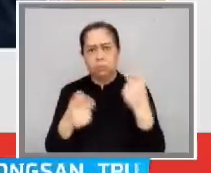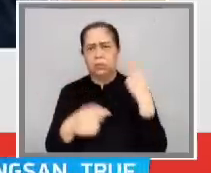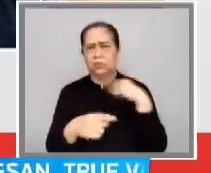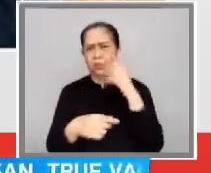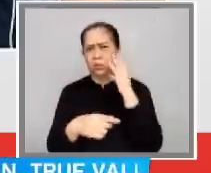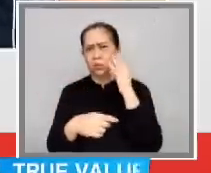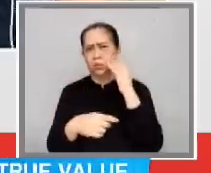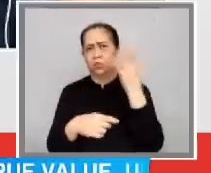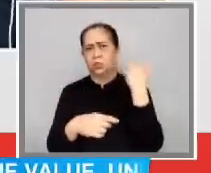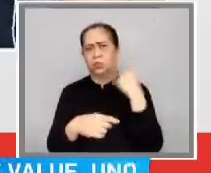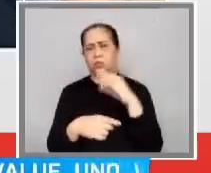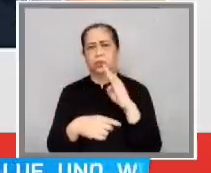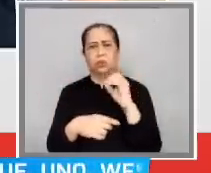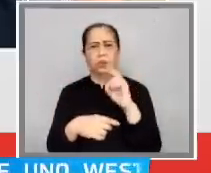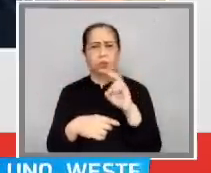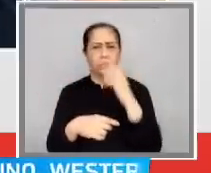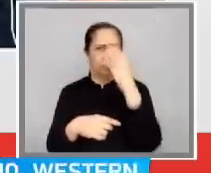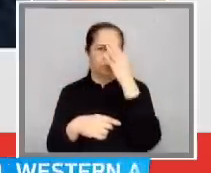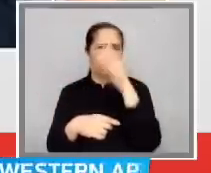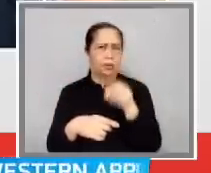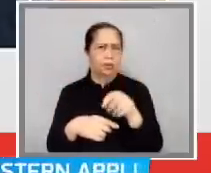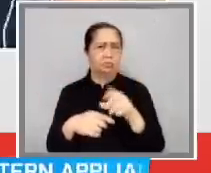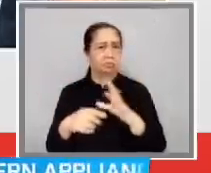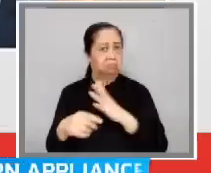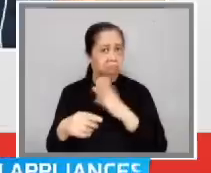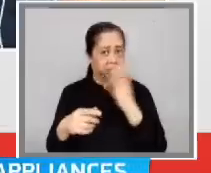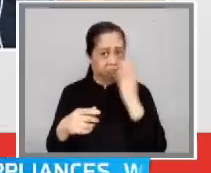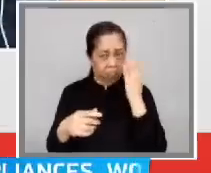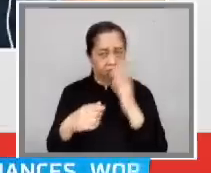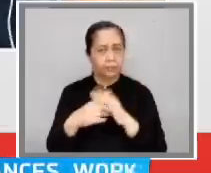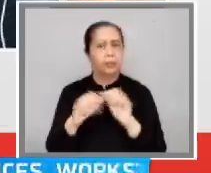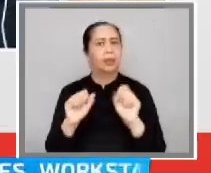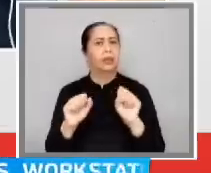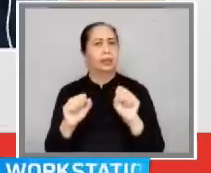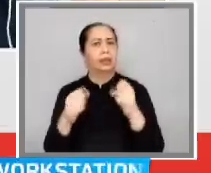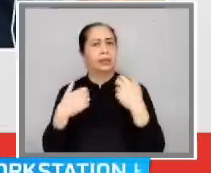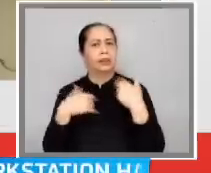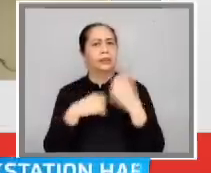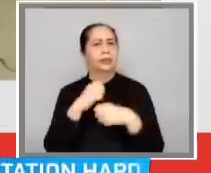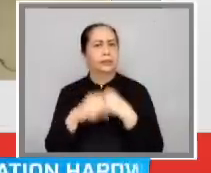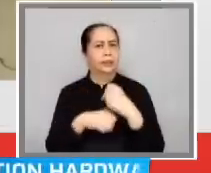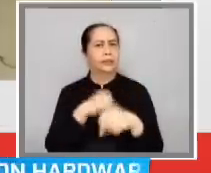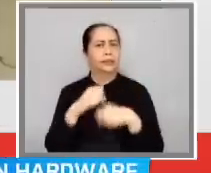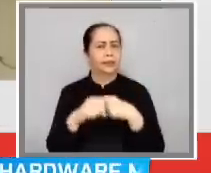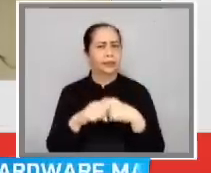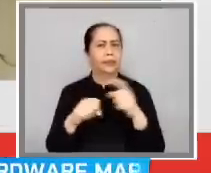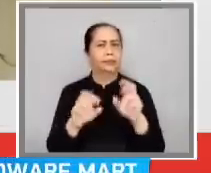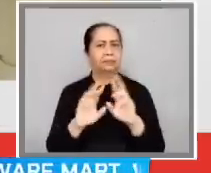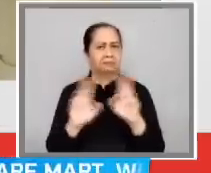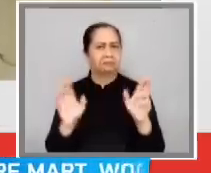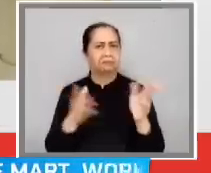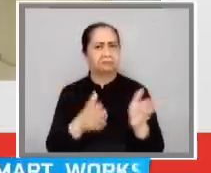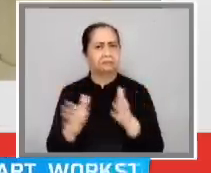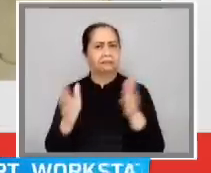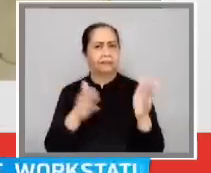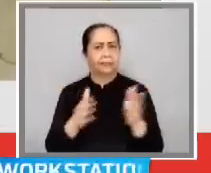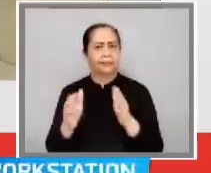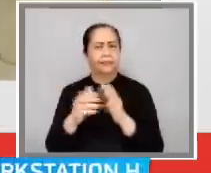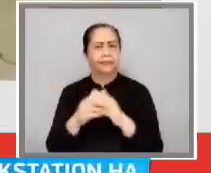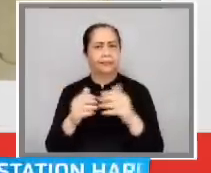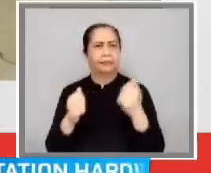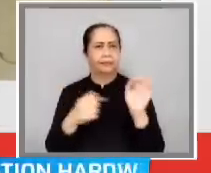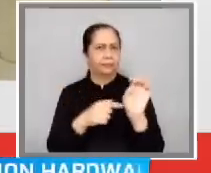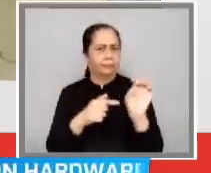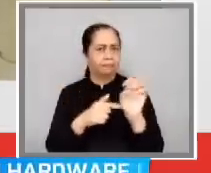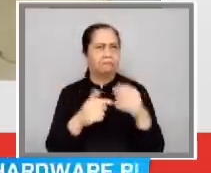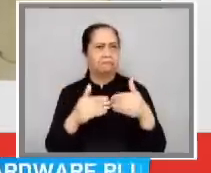doon sa lugar na yan. Yes, yung taong-taon na measures nila dito, yung mga preemptive na measures